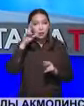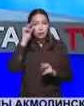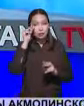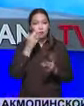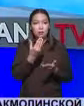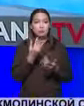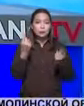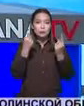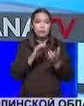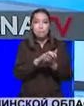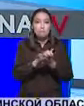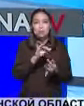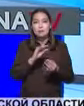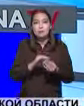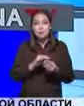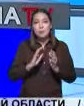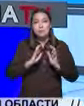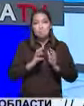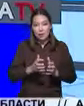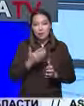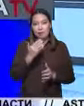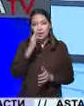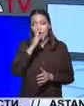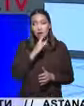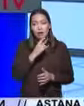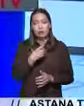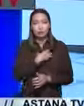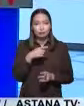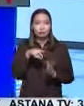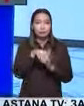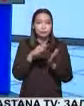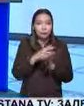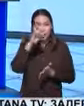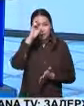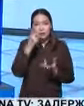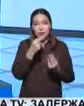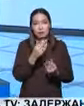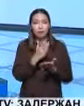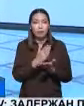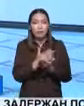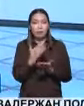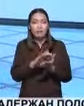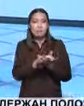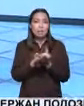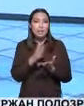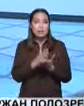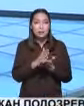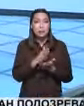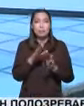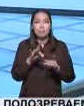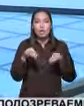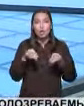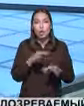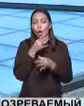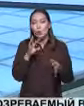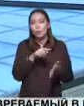символ мира и стабильности на планете. Казахстан, к слову, относится к тем государствам, кто является сторонником мирных действий при решении любых